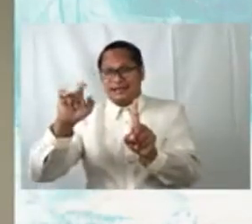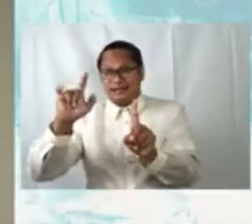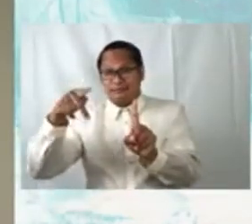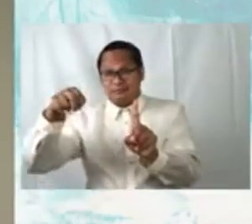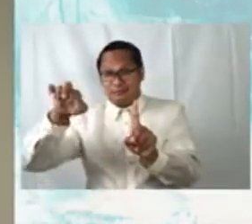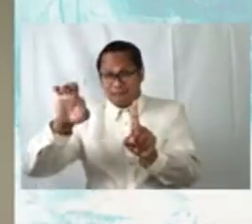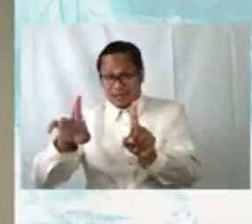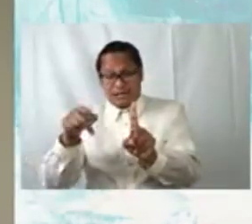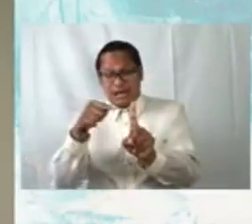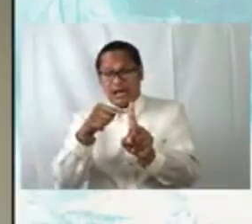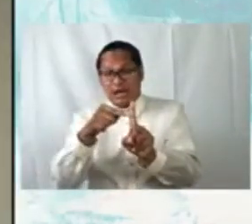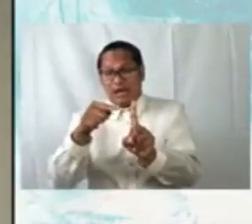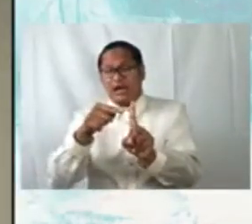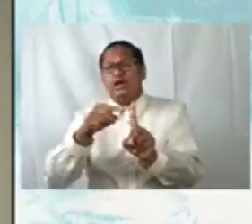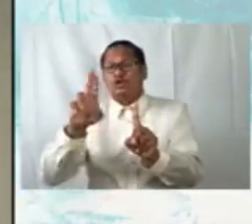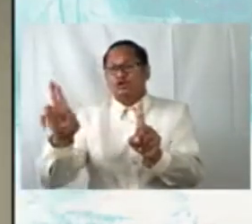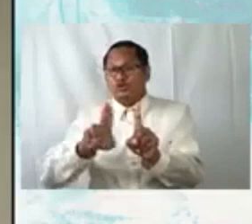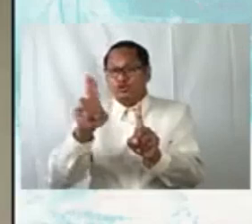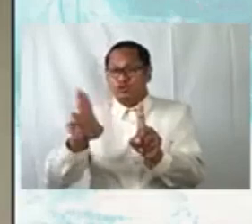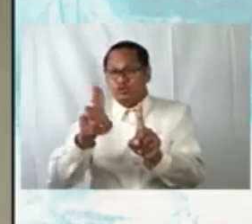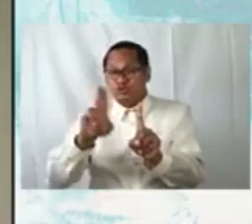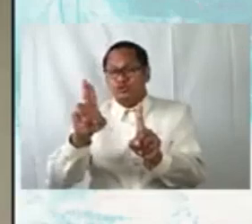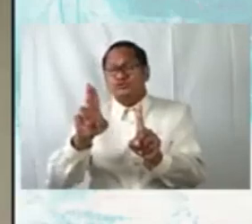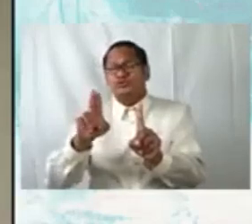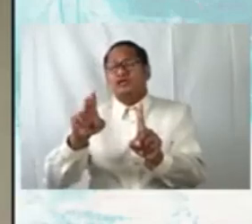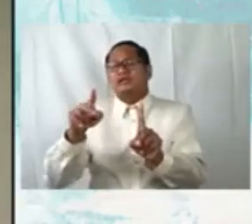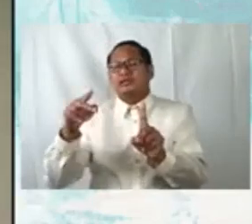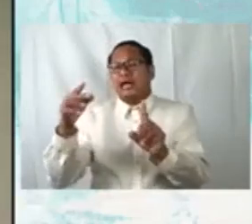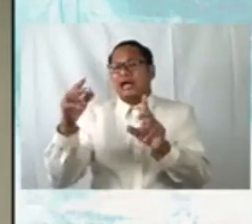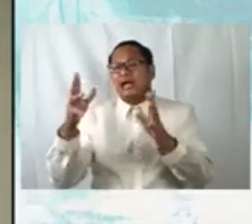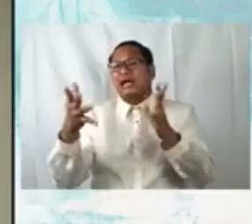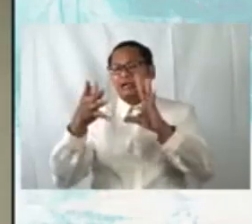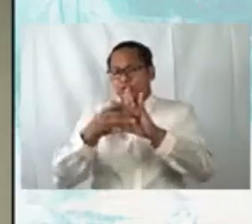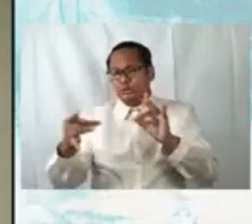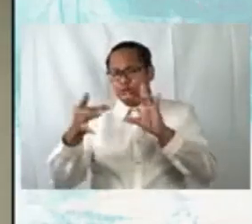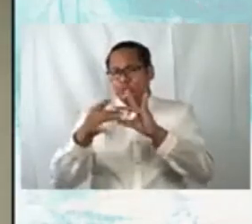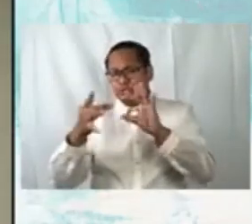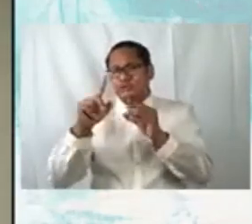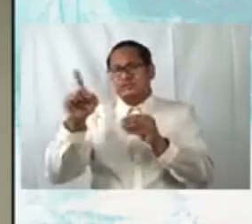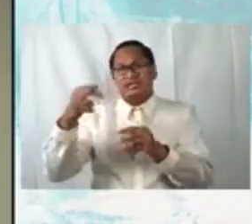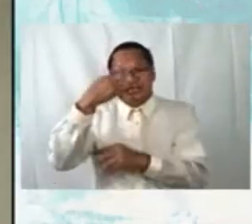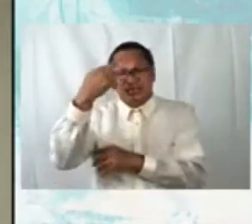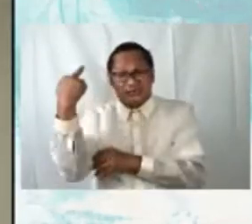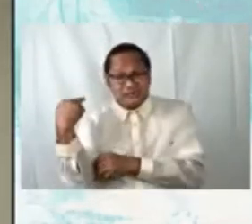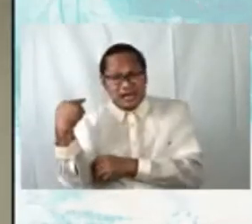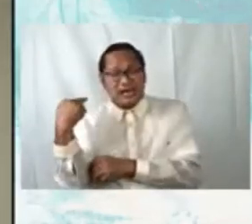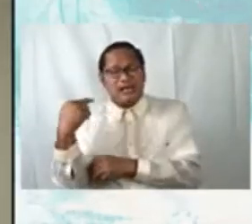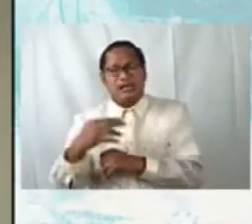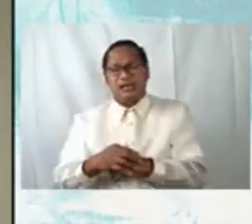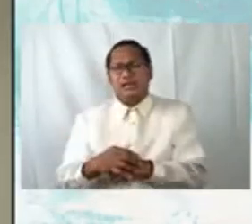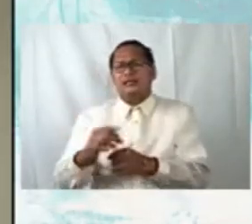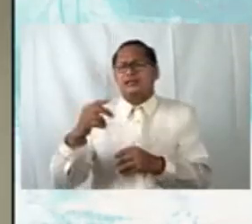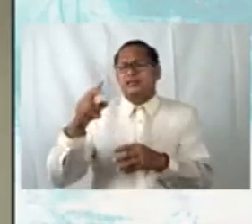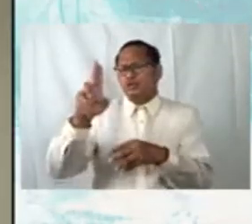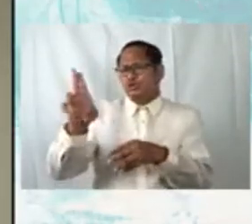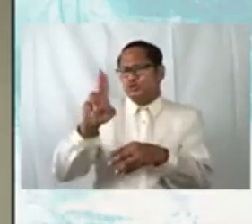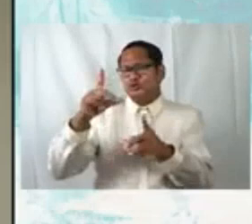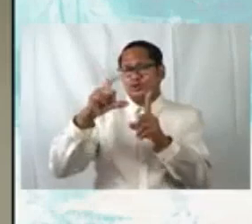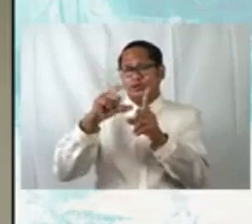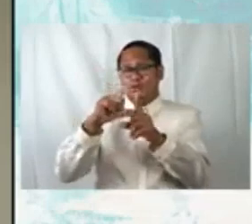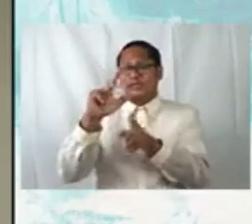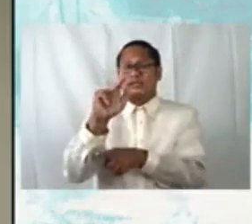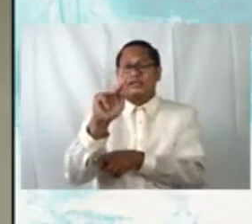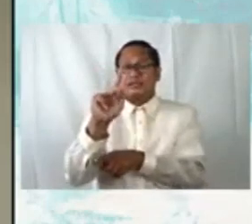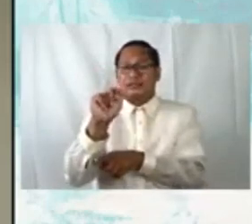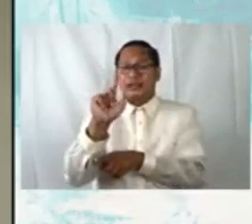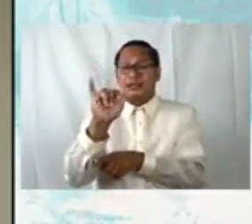Tulan ni Jose Rizal o ng salaysay sa naysay ni Jose Rizal na El Amor Patrio. Ginamit niya yung salitang kalayaan. At nung